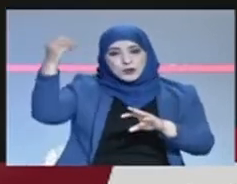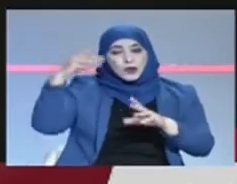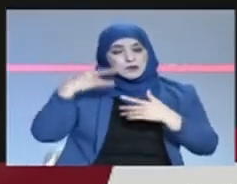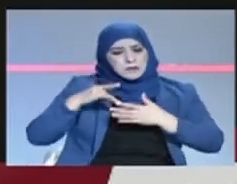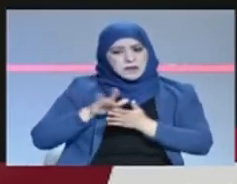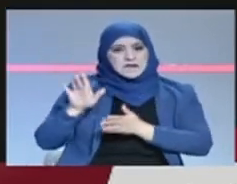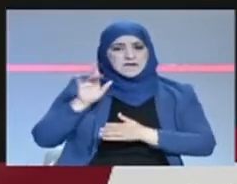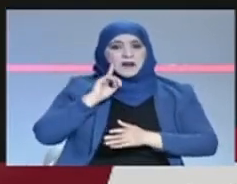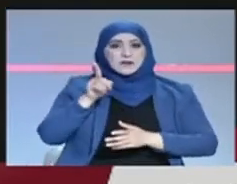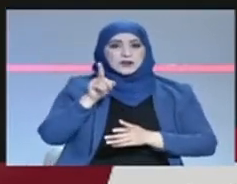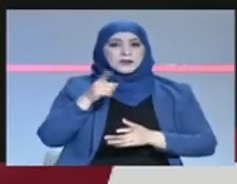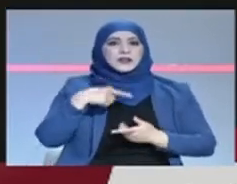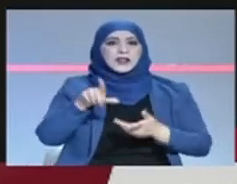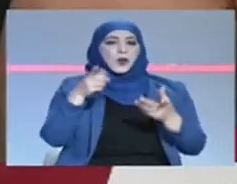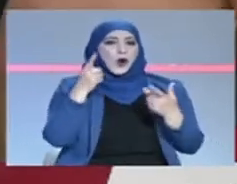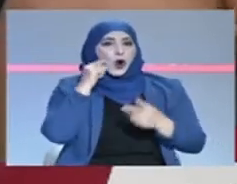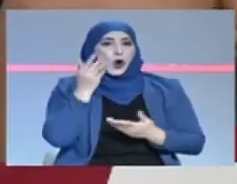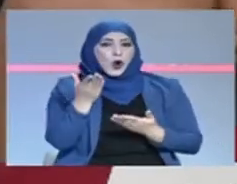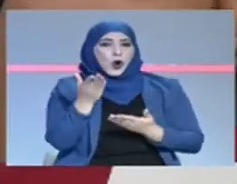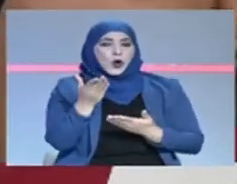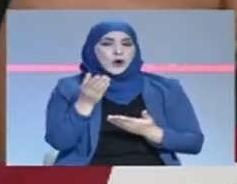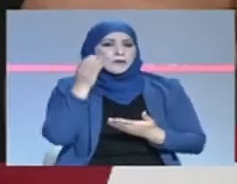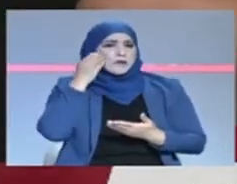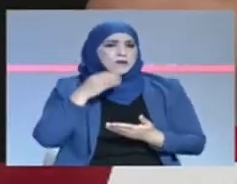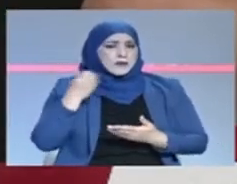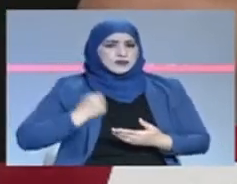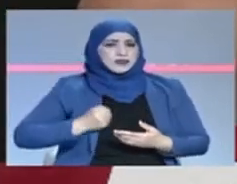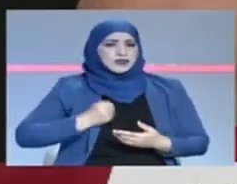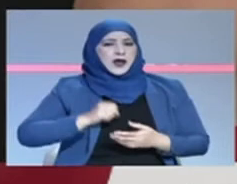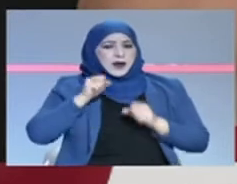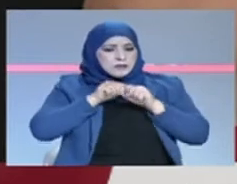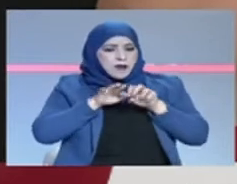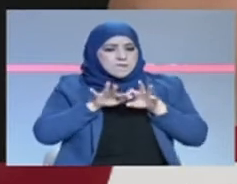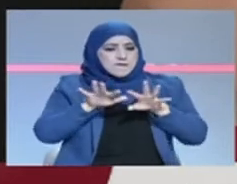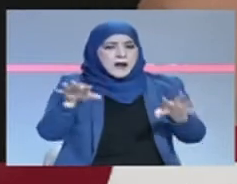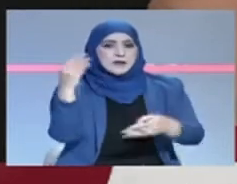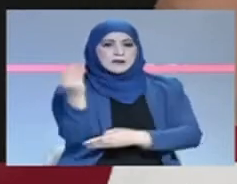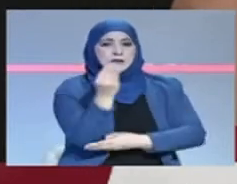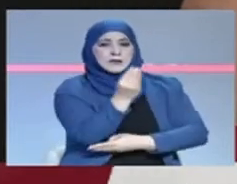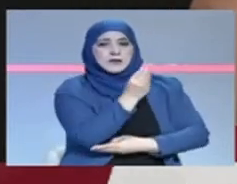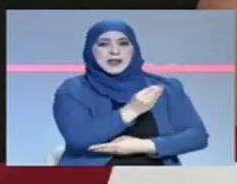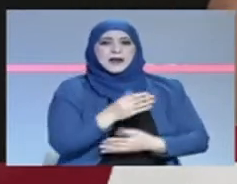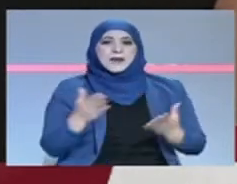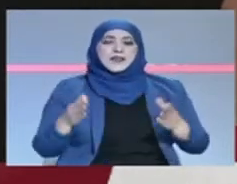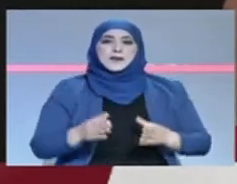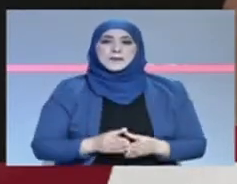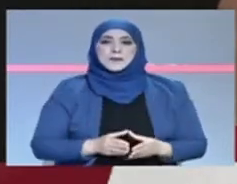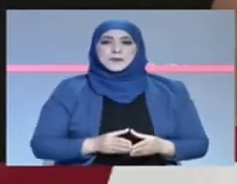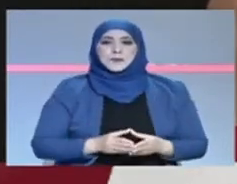بدل طرد بنجما الذي ينشر فكره المتطرف في صفوف التلاميذ.